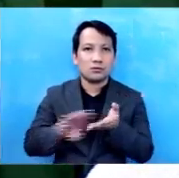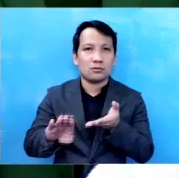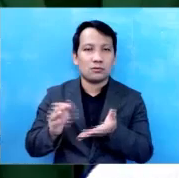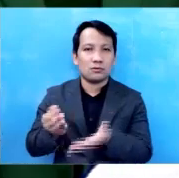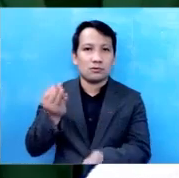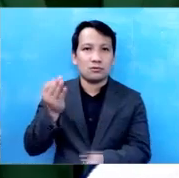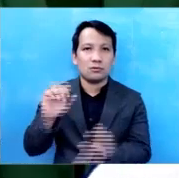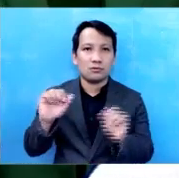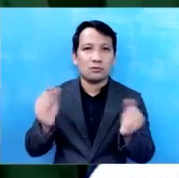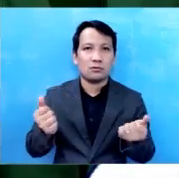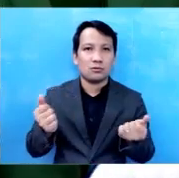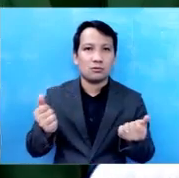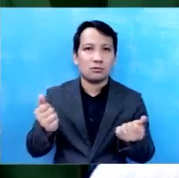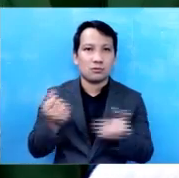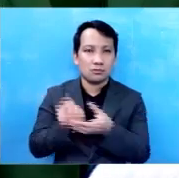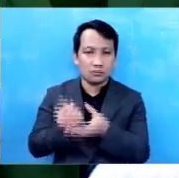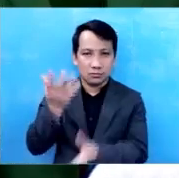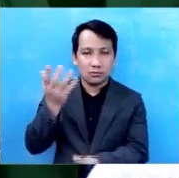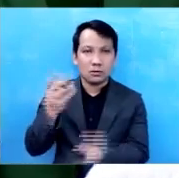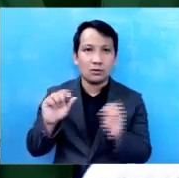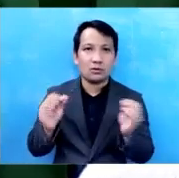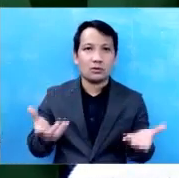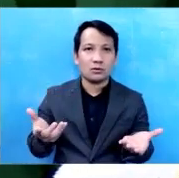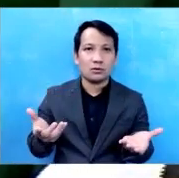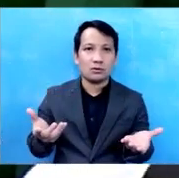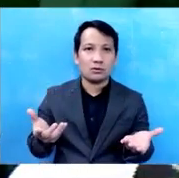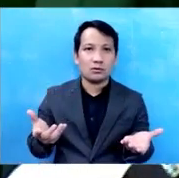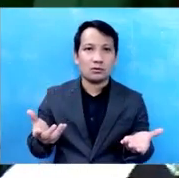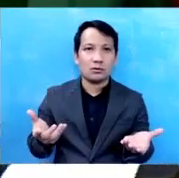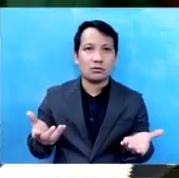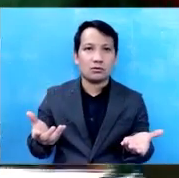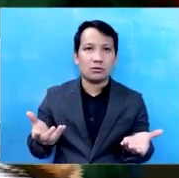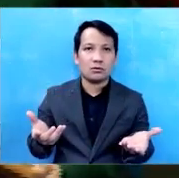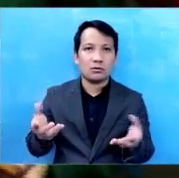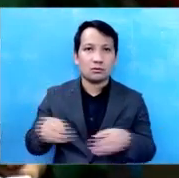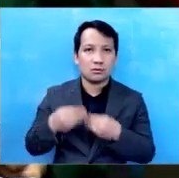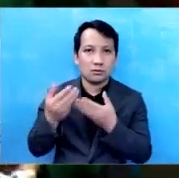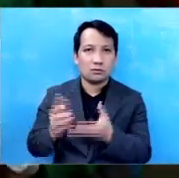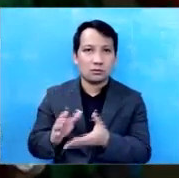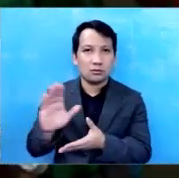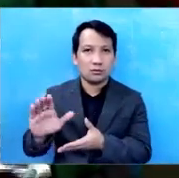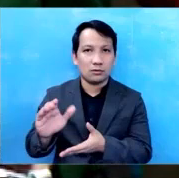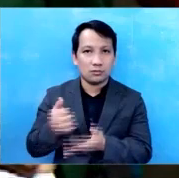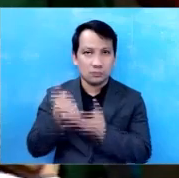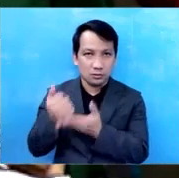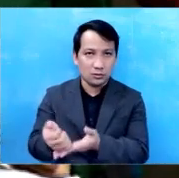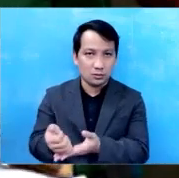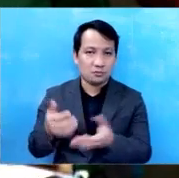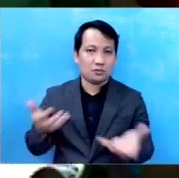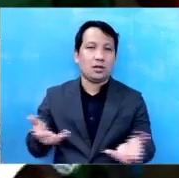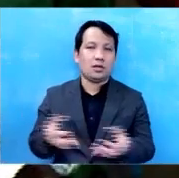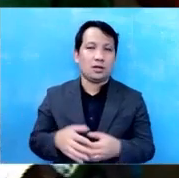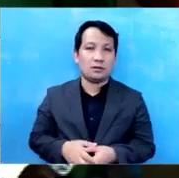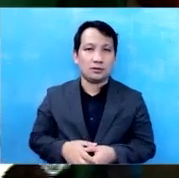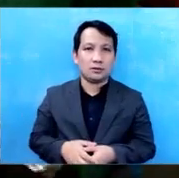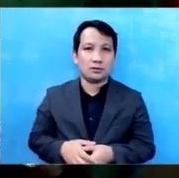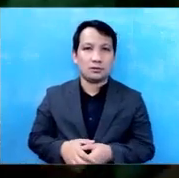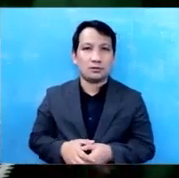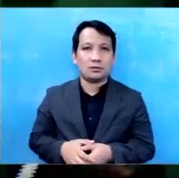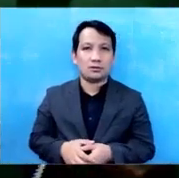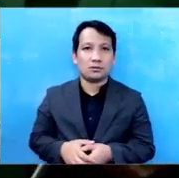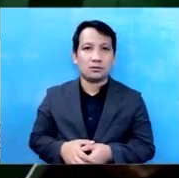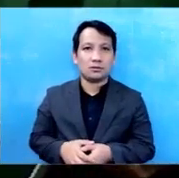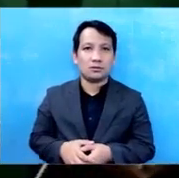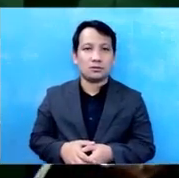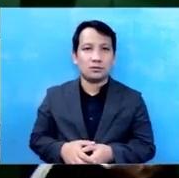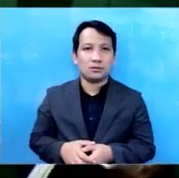na akong palalaguin, wala na akong ibibigay na ayuda. So in other words, Your Honor, there